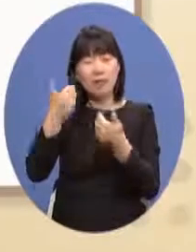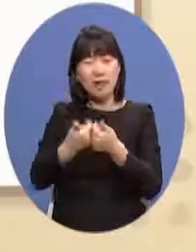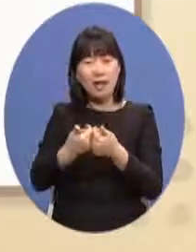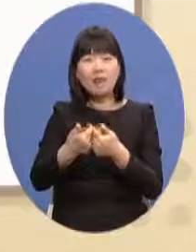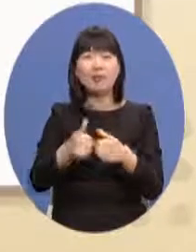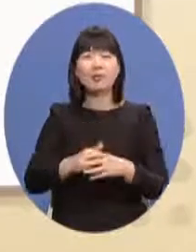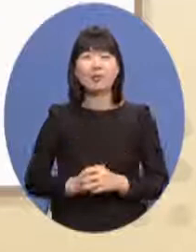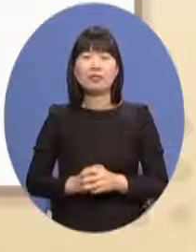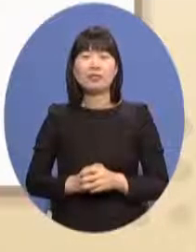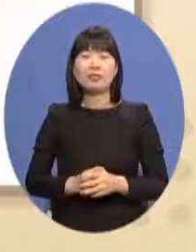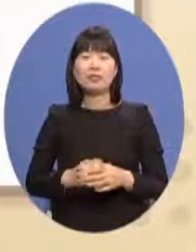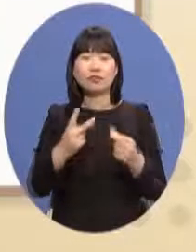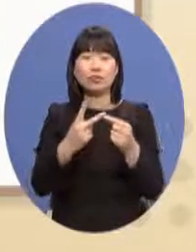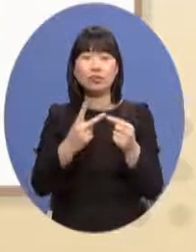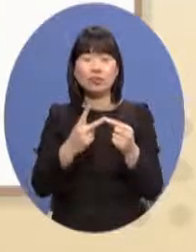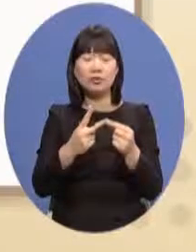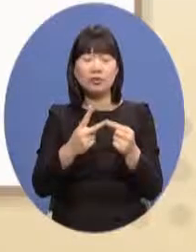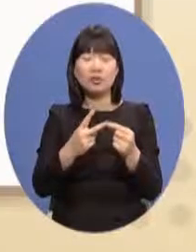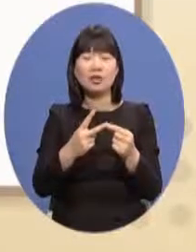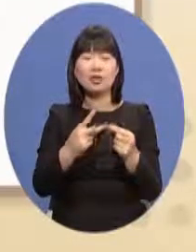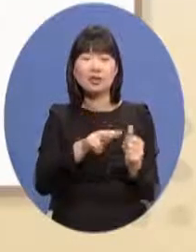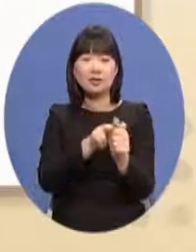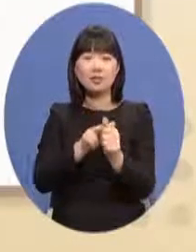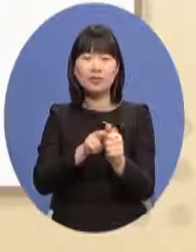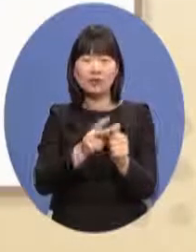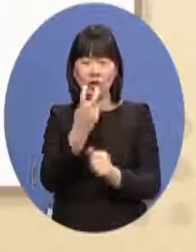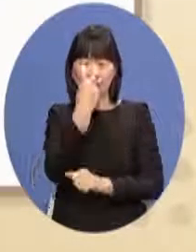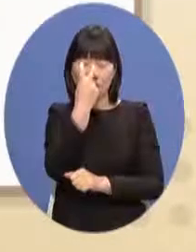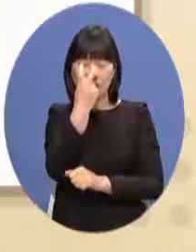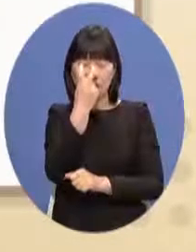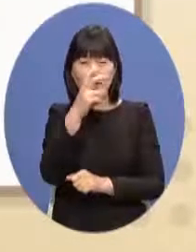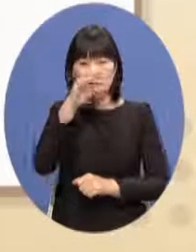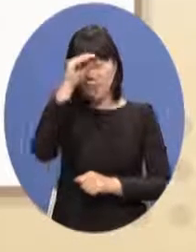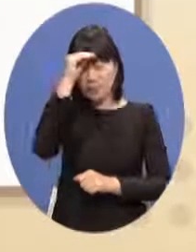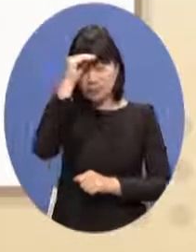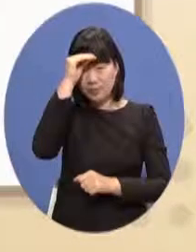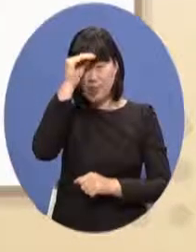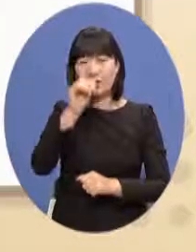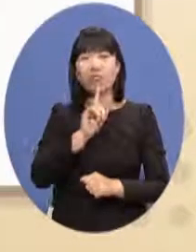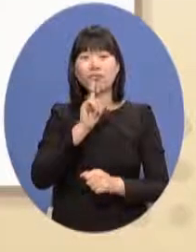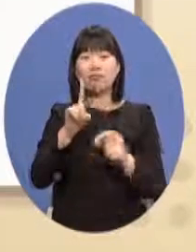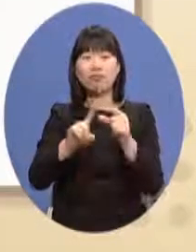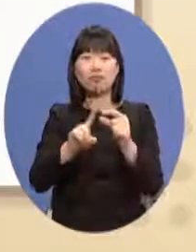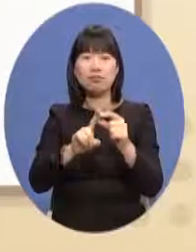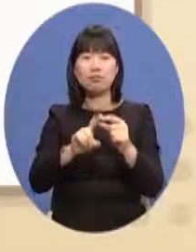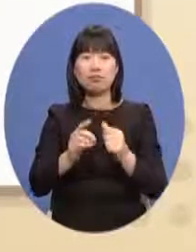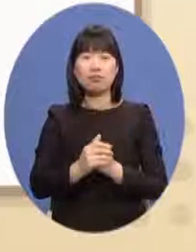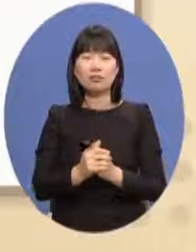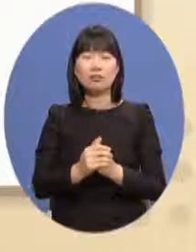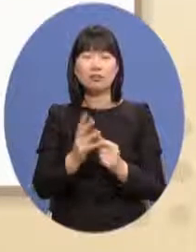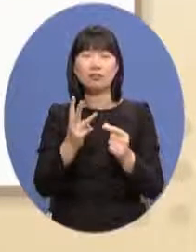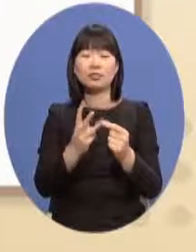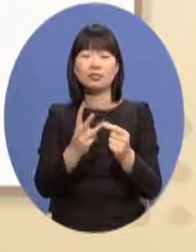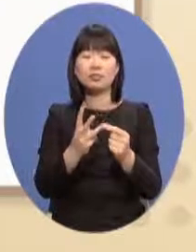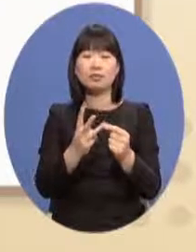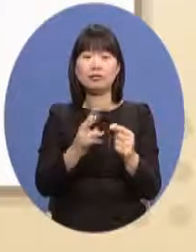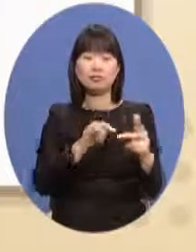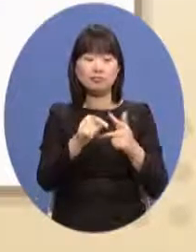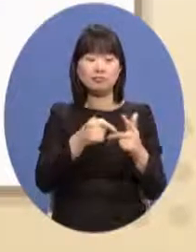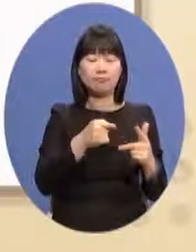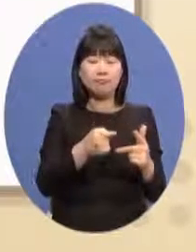1번이고요. 두 번째 보기입니다. 관찰, 모델, 언어. 세 번째 보기,